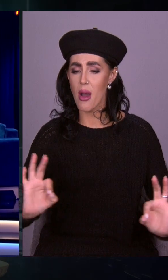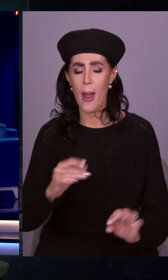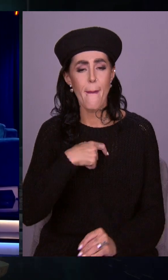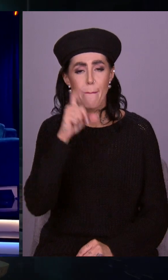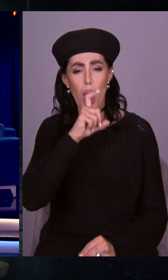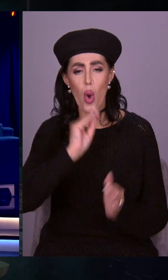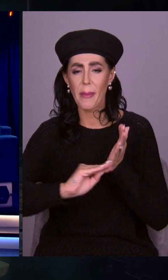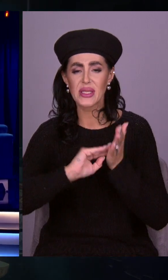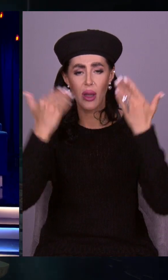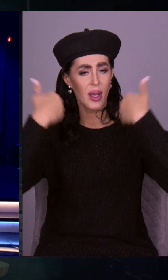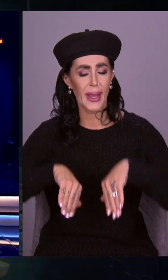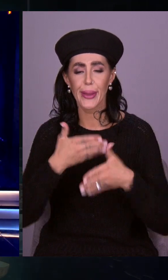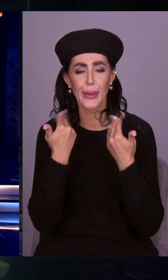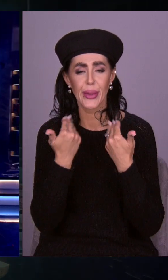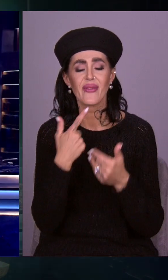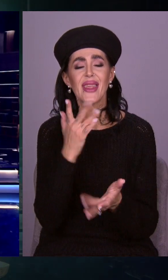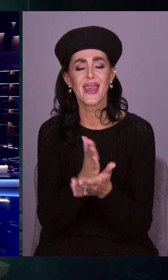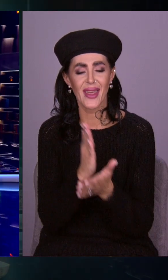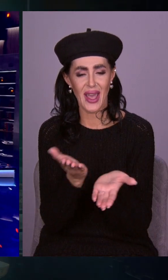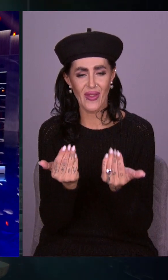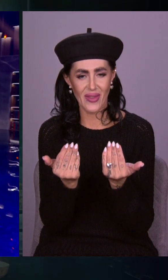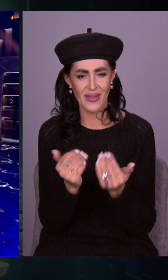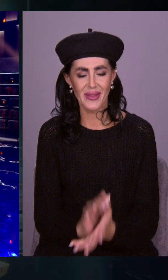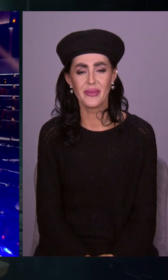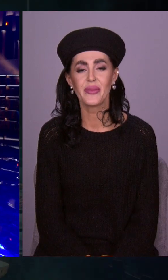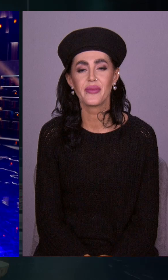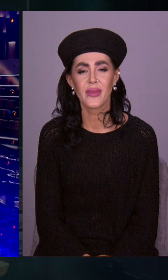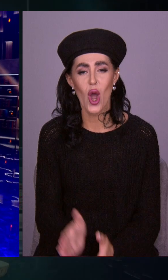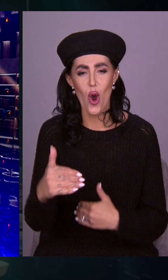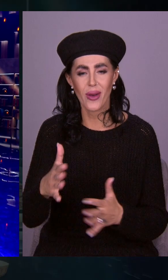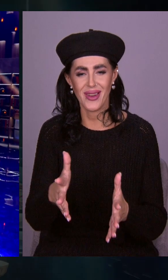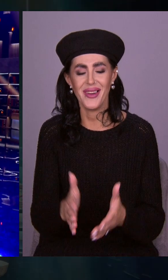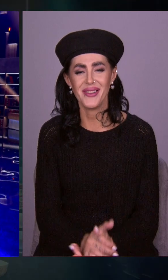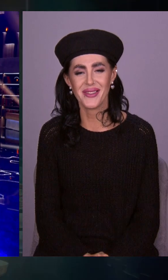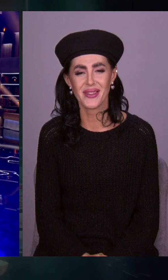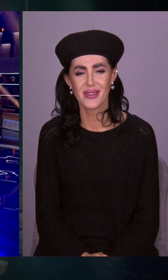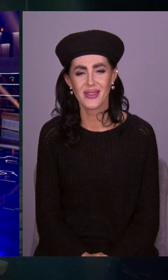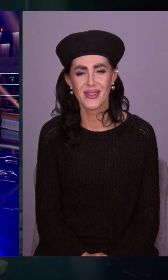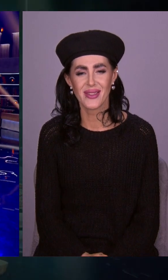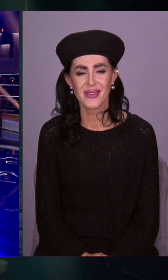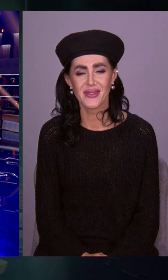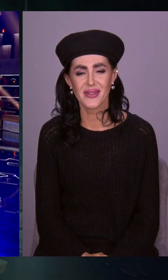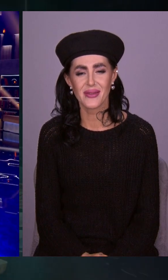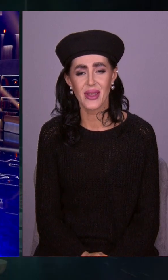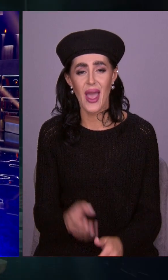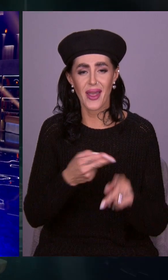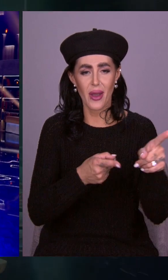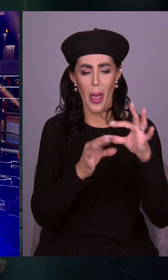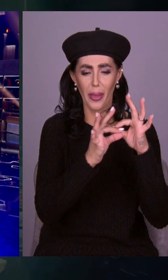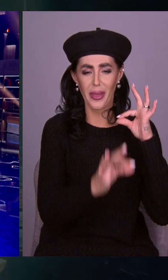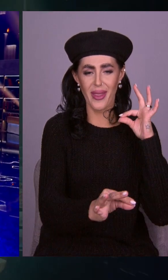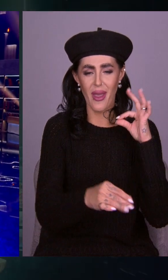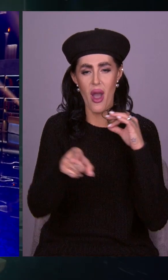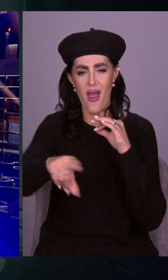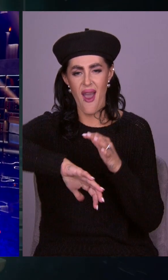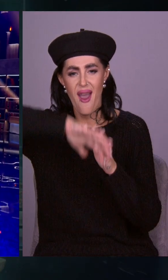Лену. Що це? Це погані це коментарі. Це ви роздрукували за яких часів? Всі не треба